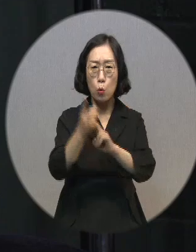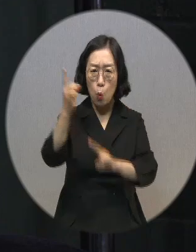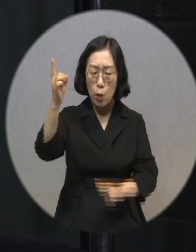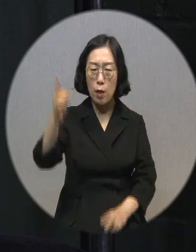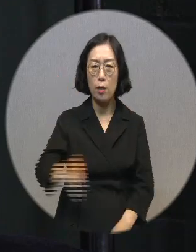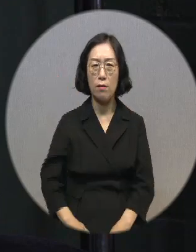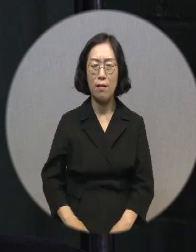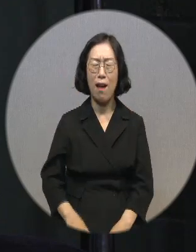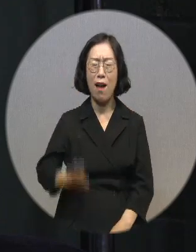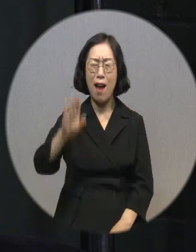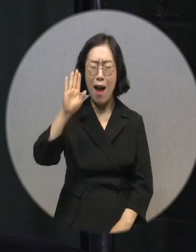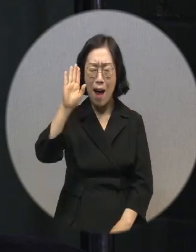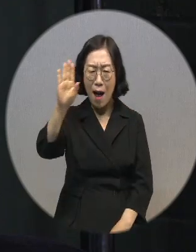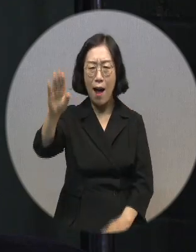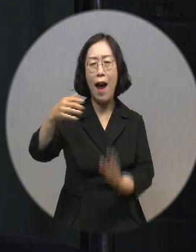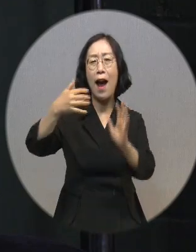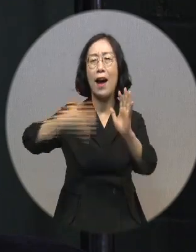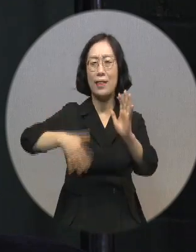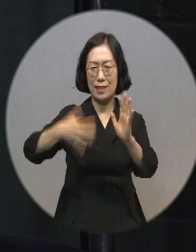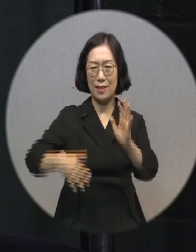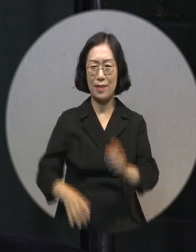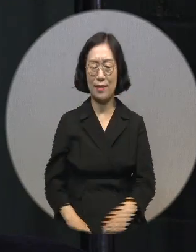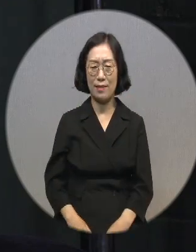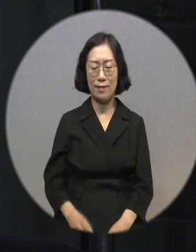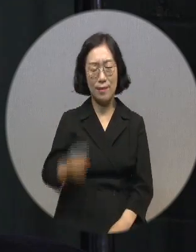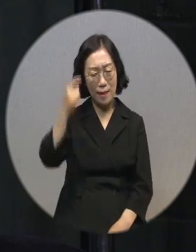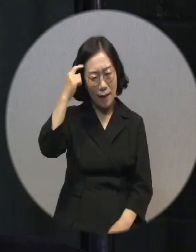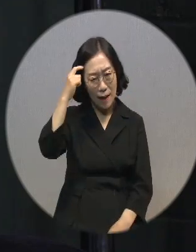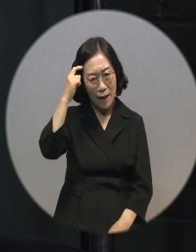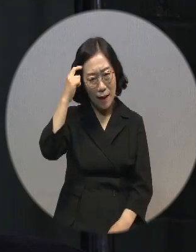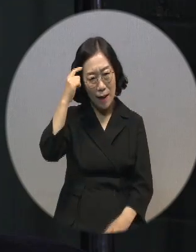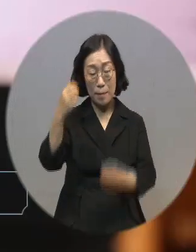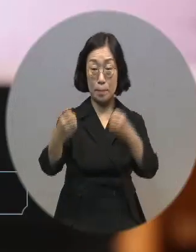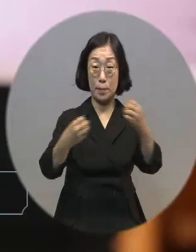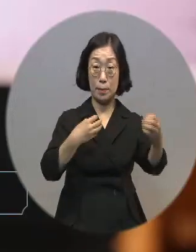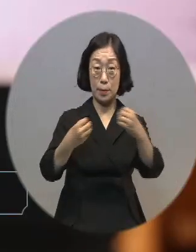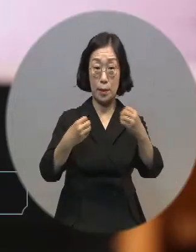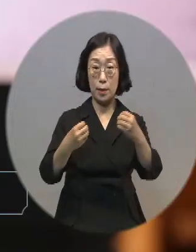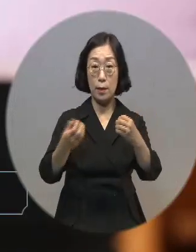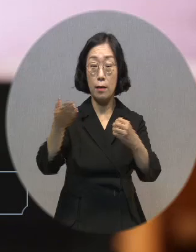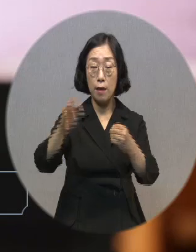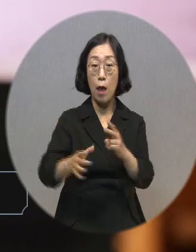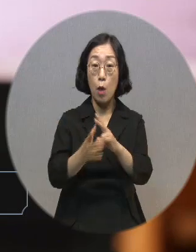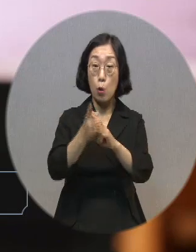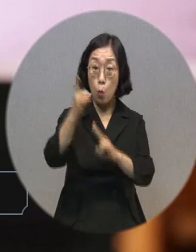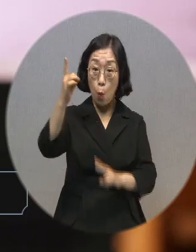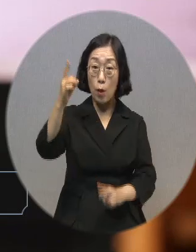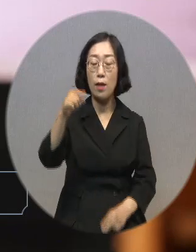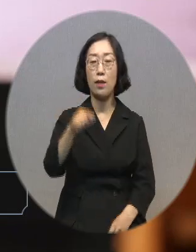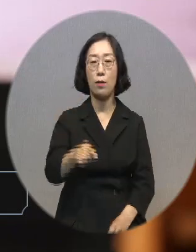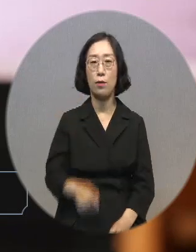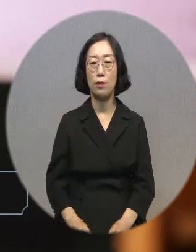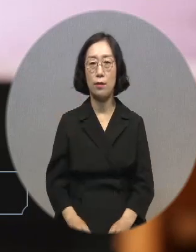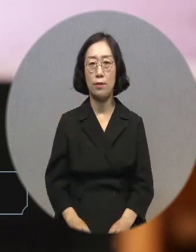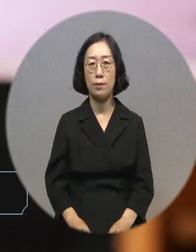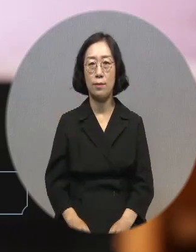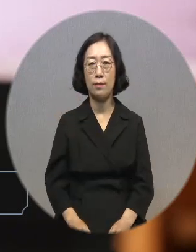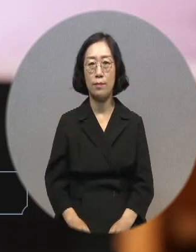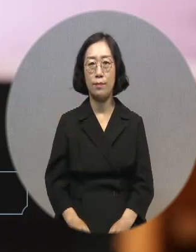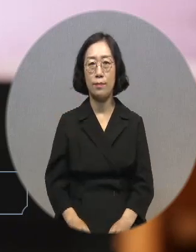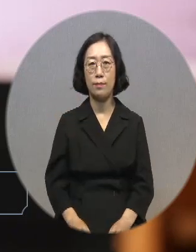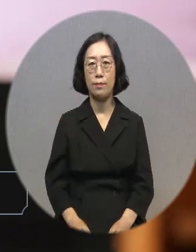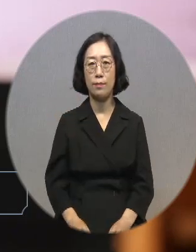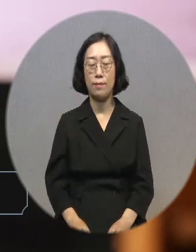먼 일이야. 남일이야. 남일이야, 먼 일이야 이렇게 생각하잖아요. 근데 사실은 통일이라는